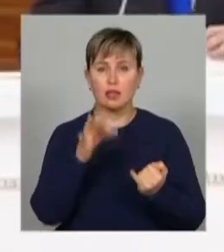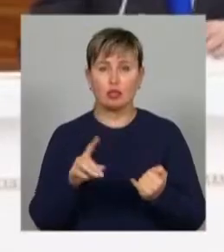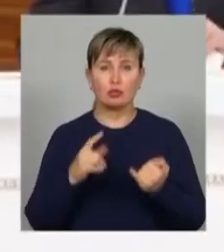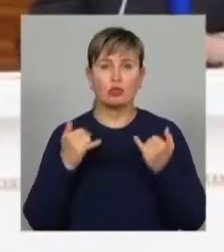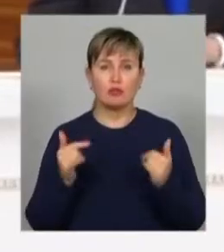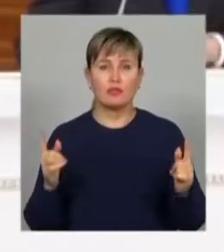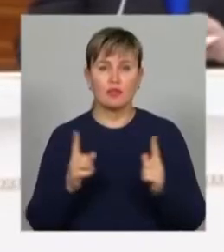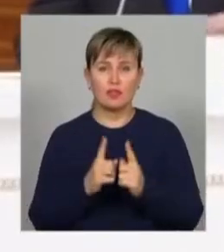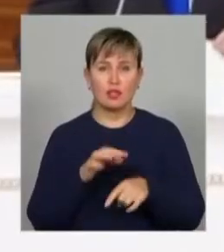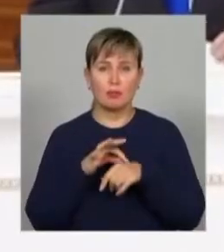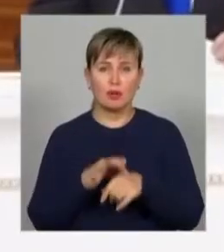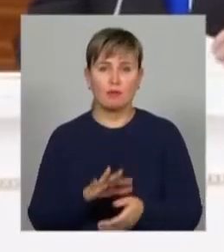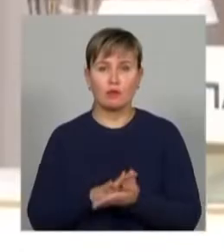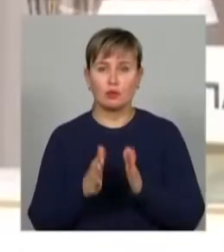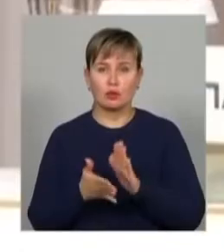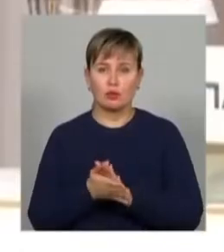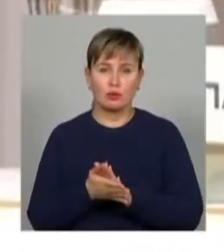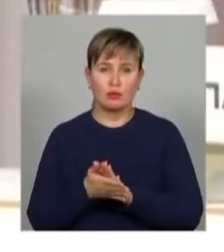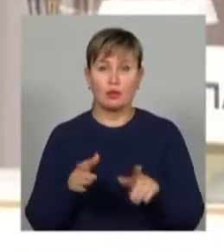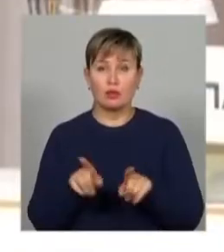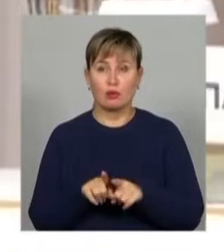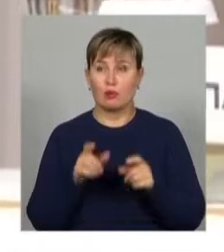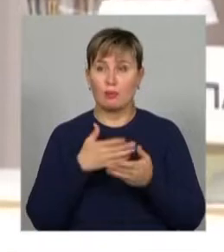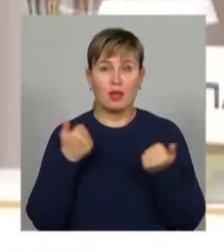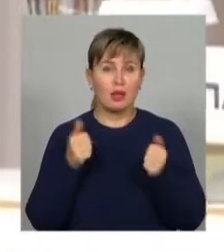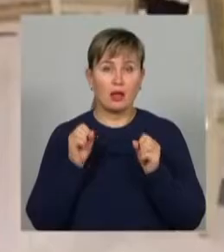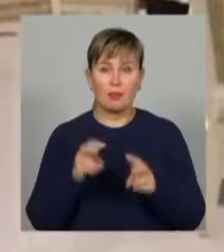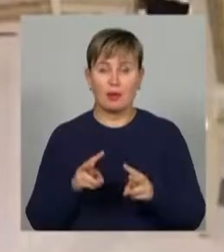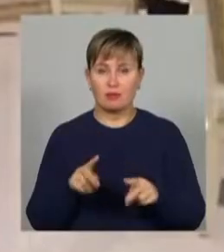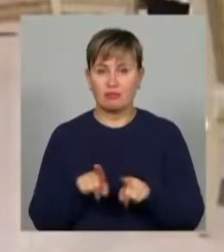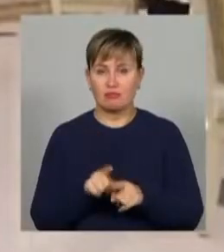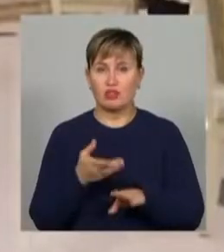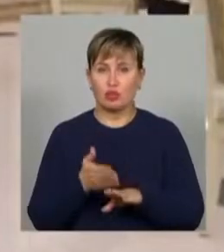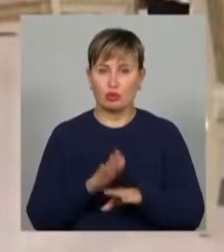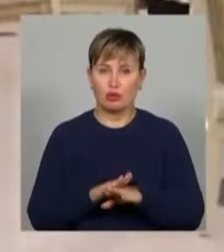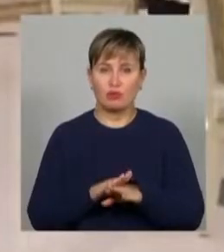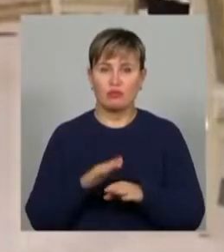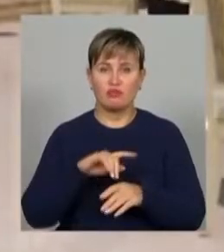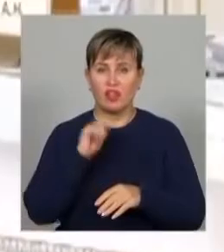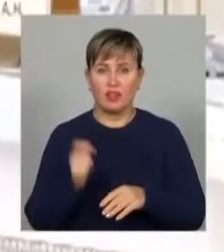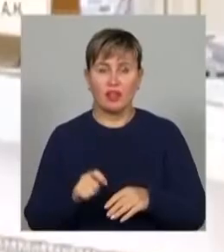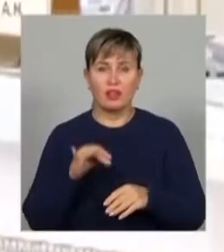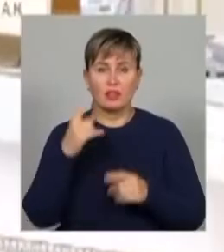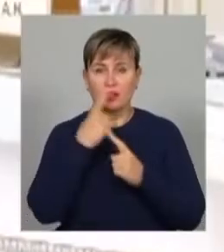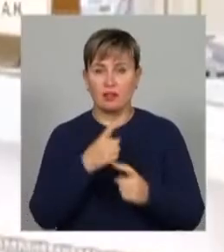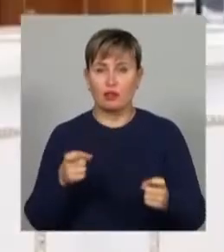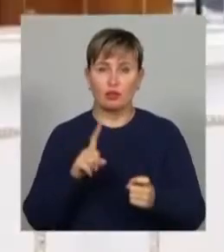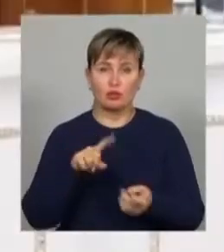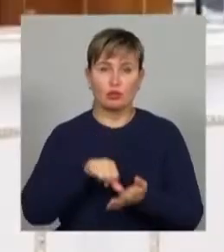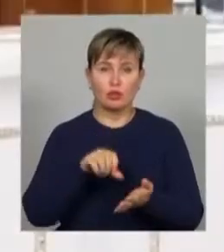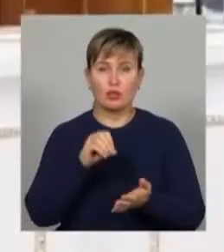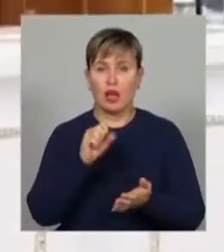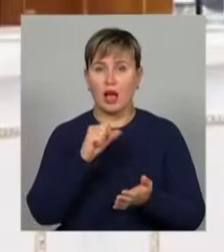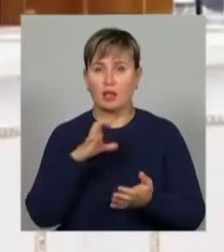сегодняшняя встреча проходит в условиях беспрецедентного обострения геополитической напряженности. Он заявил, что страны-участницы